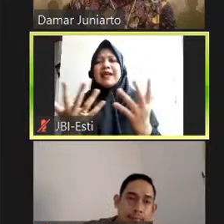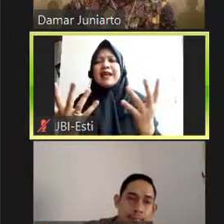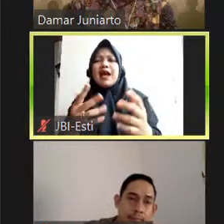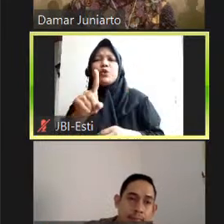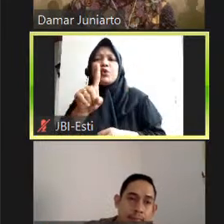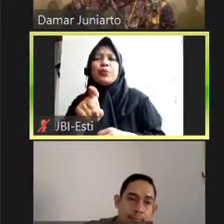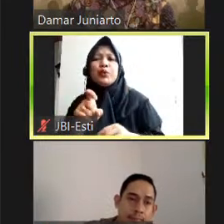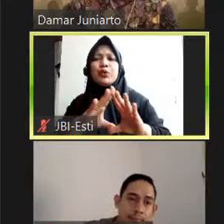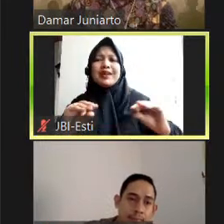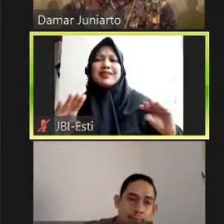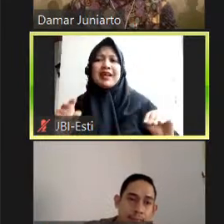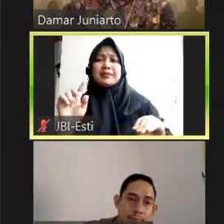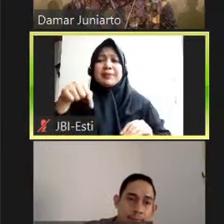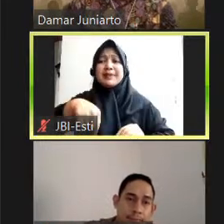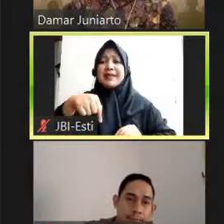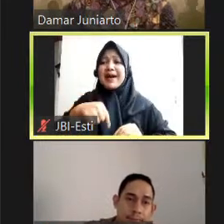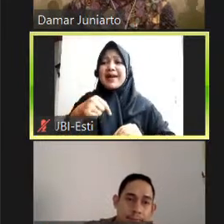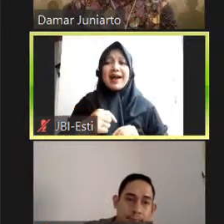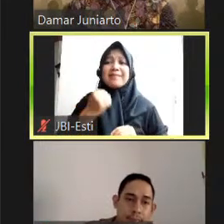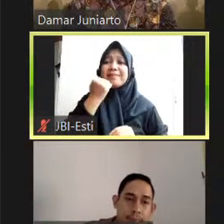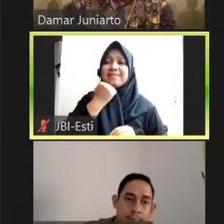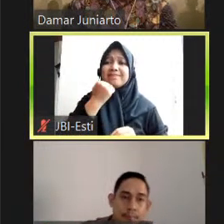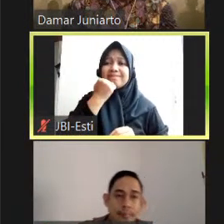banyak pengangguran pasca